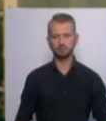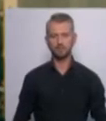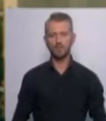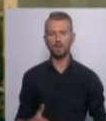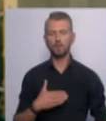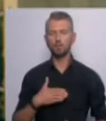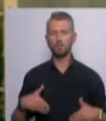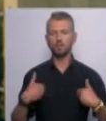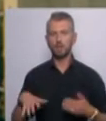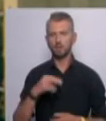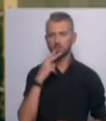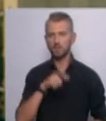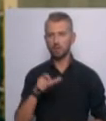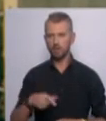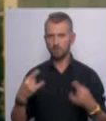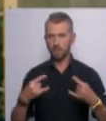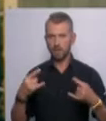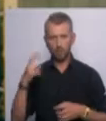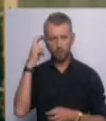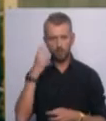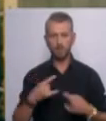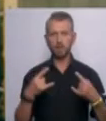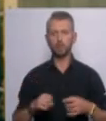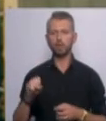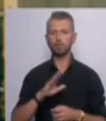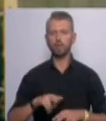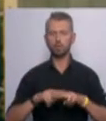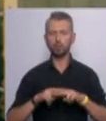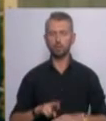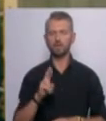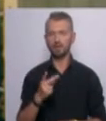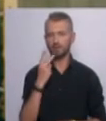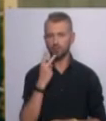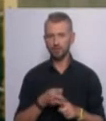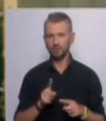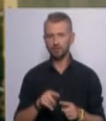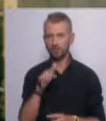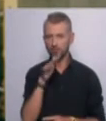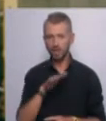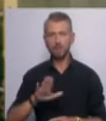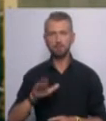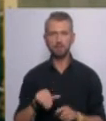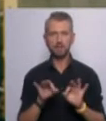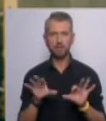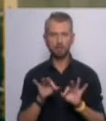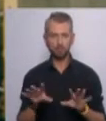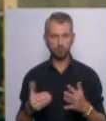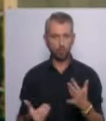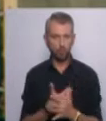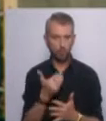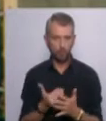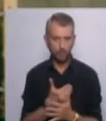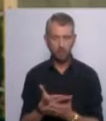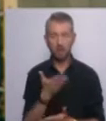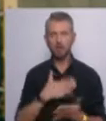Мої безмежні вітання всім глядачам телеканалу «Київ», каналу «Європейської столиці». Як завжди, у цей час, після випуску столичних телевізійних новин,